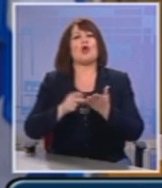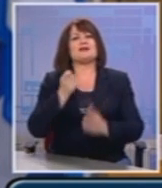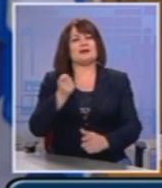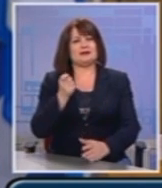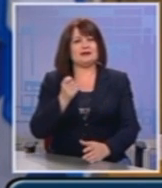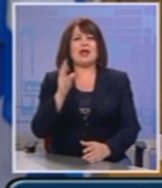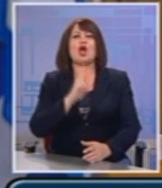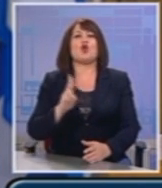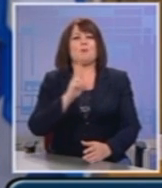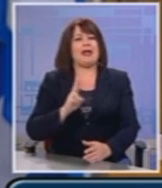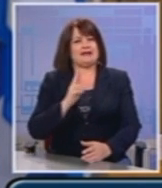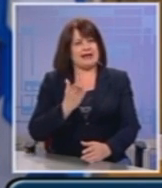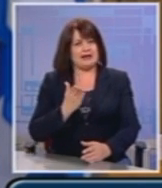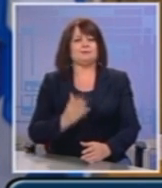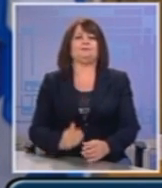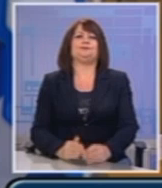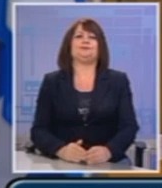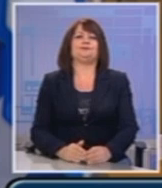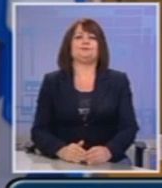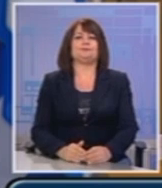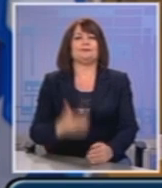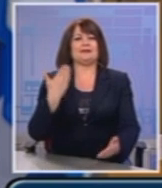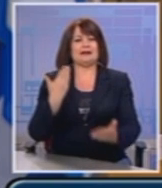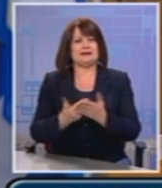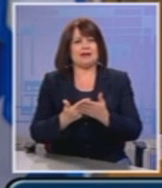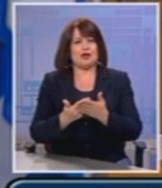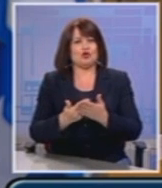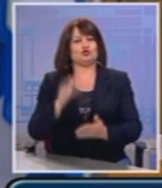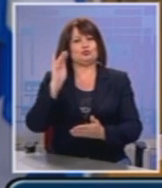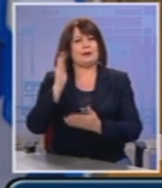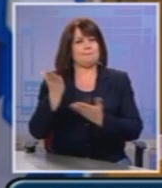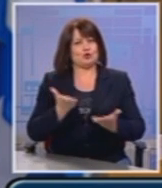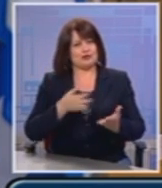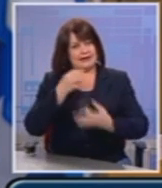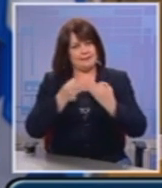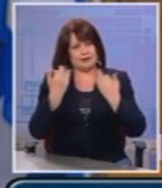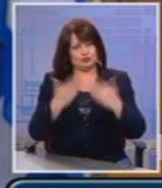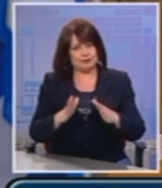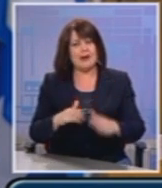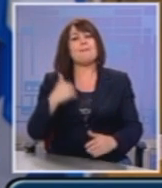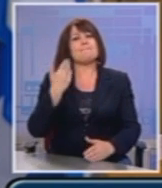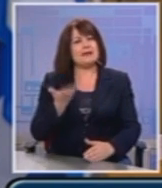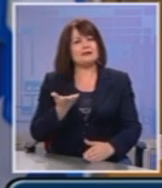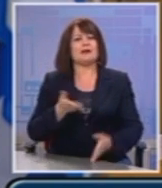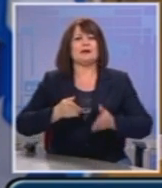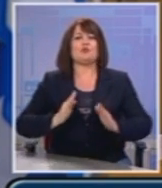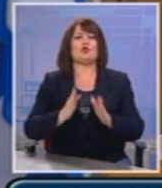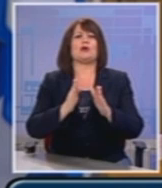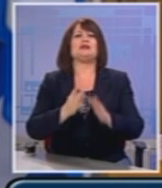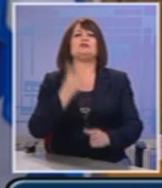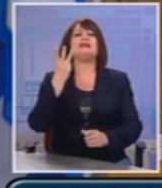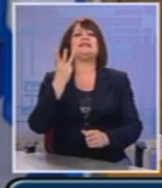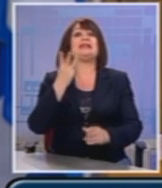τον κύριο ρωμανιά προκειμένου να τελειώσουμε με τους προσκεκλημένους μας για να μπούμε στα